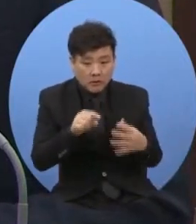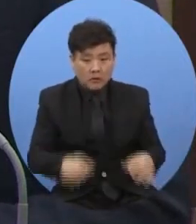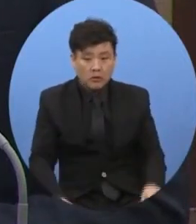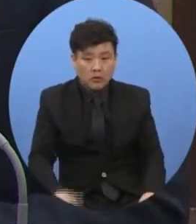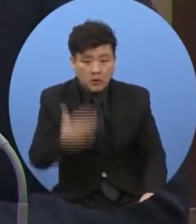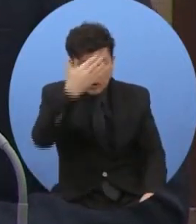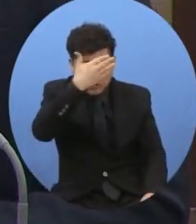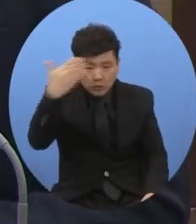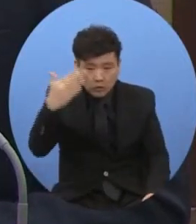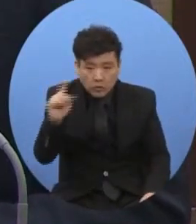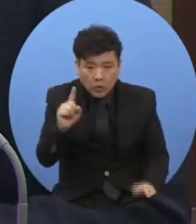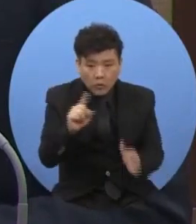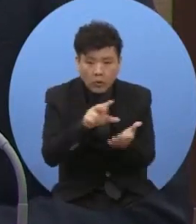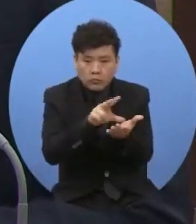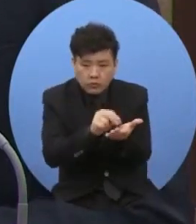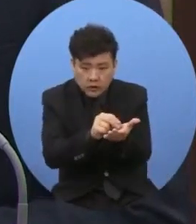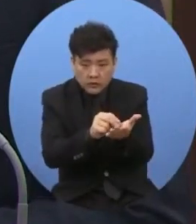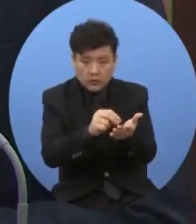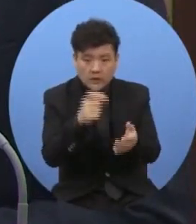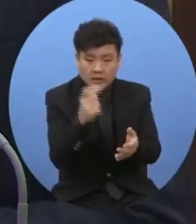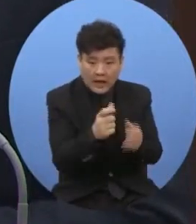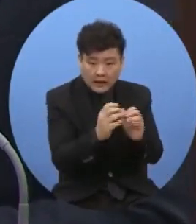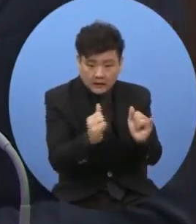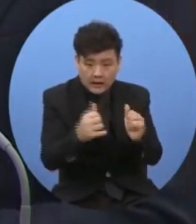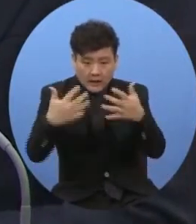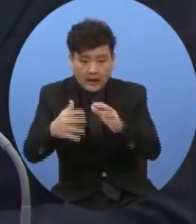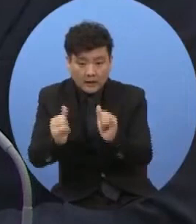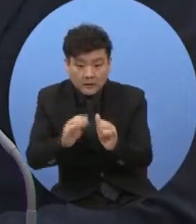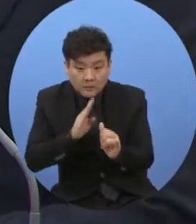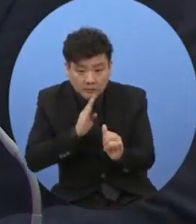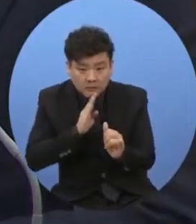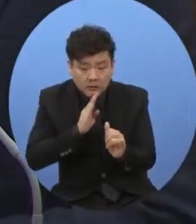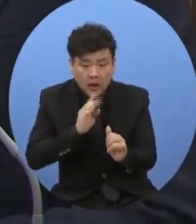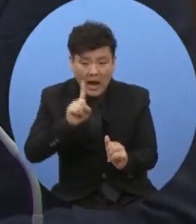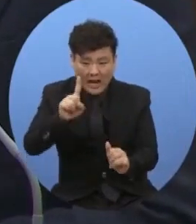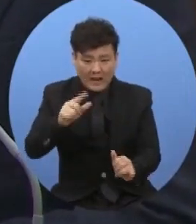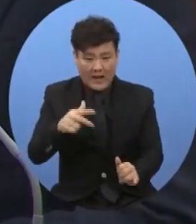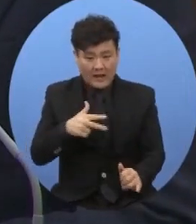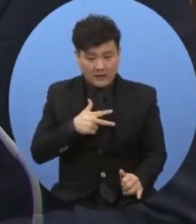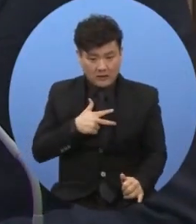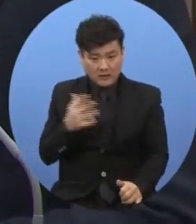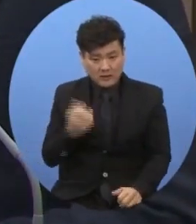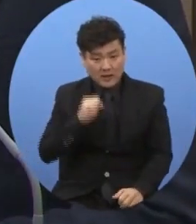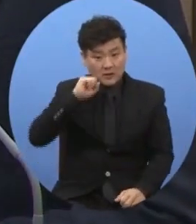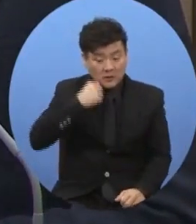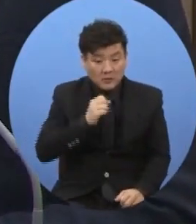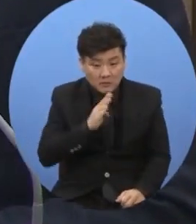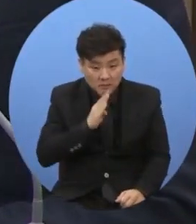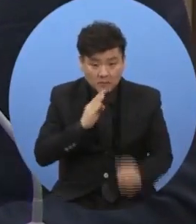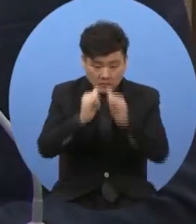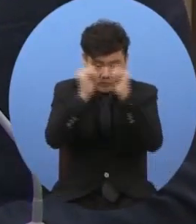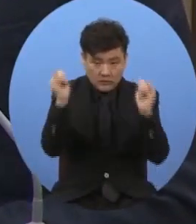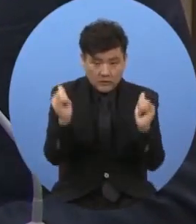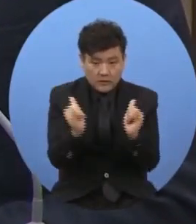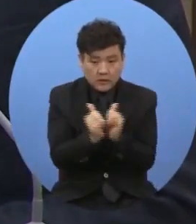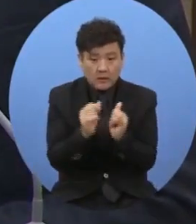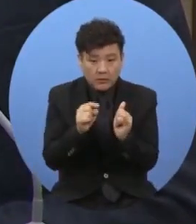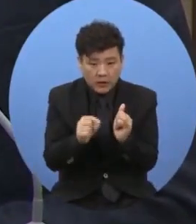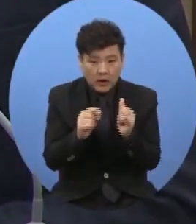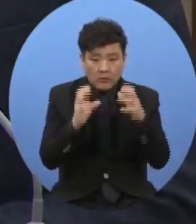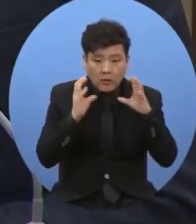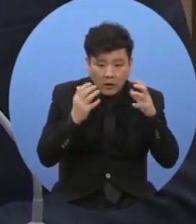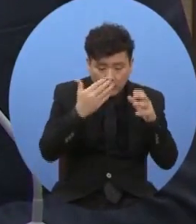청년이 어떤 사안에서는 뭐 약자일 수도 있고 강자일 수도 있고 하나의 정체성을 부여하기 어렵다. 그래서 이제 우리 사회가 뭐